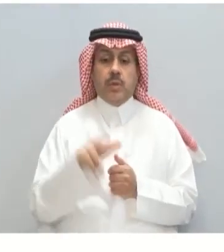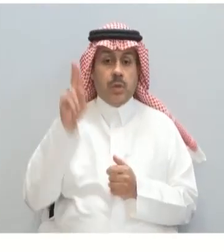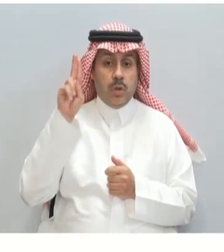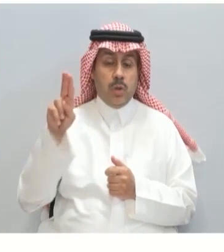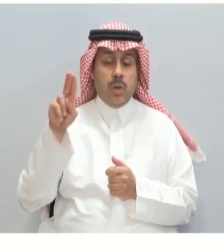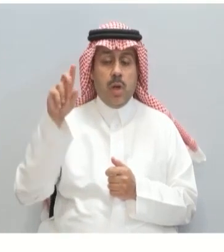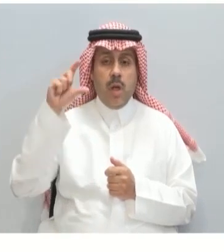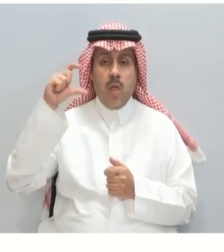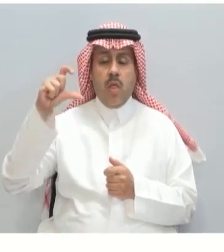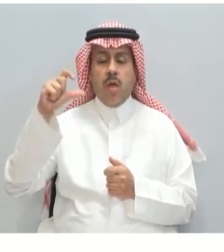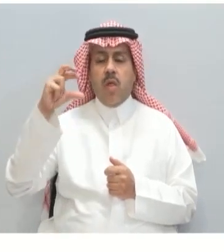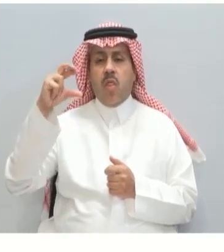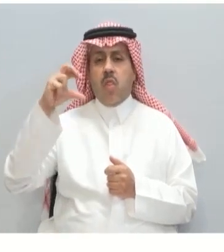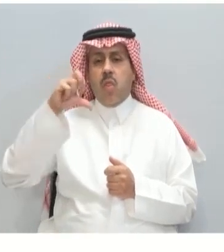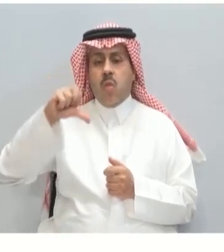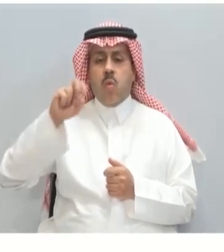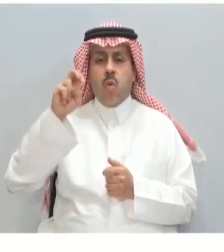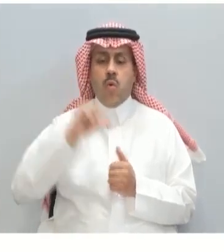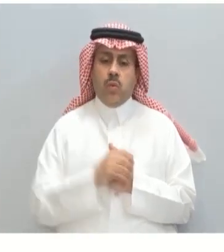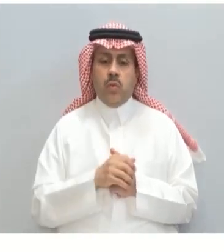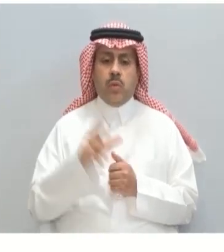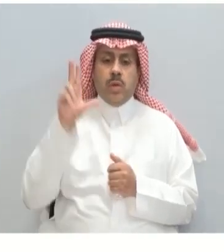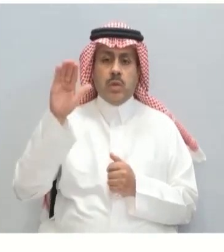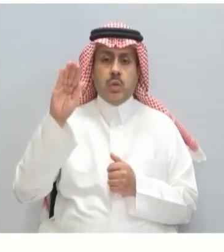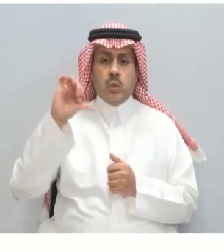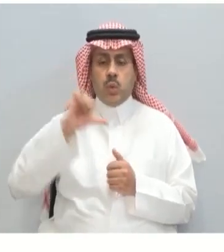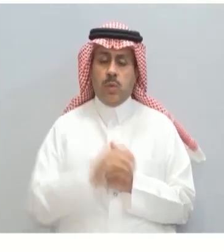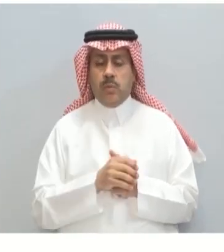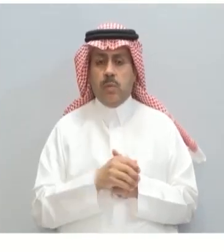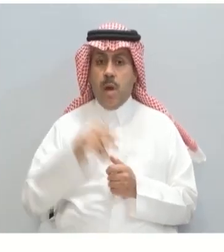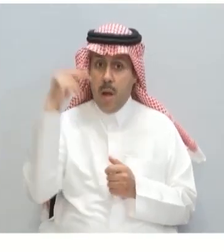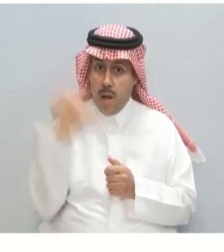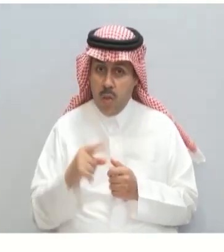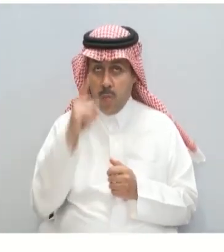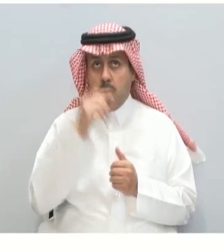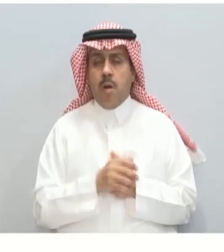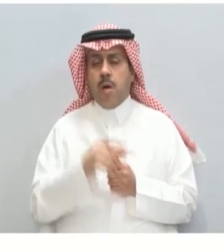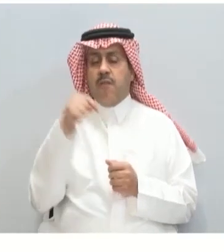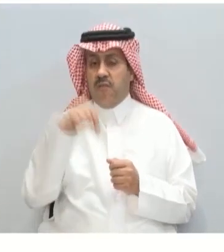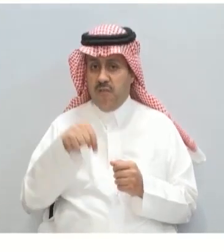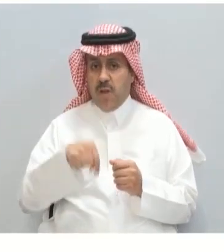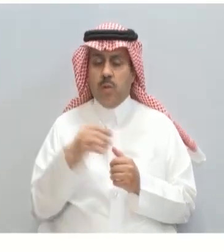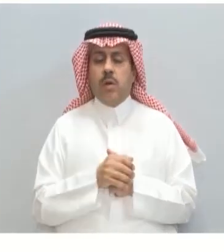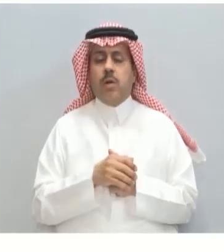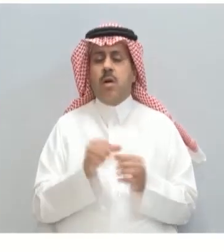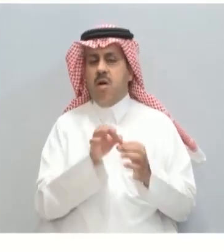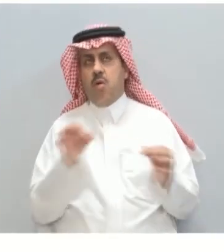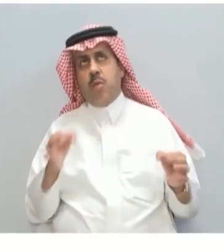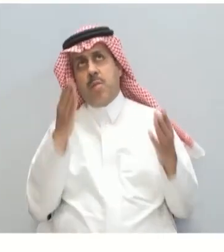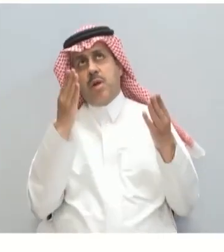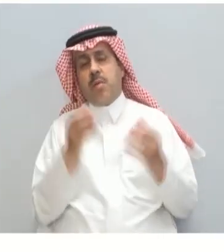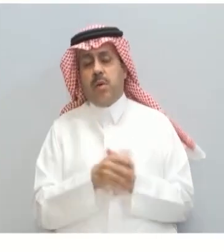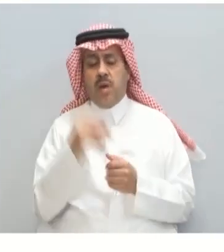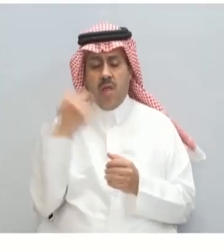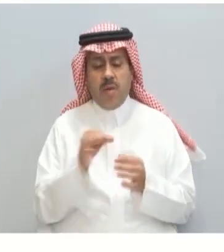وتذوق السوء ما المراد بالسوء هنا المراد به عذاب الله تعالى في الدنيا اعادني الله واياكم